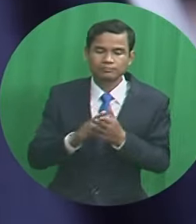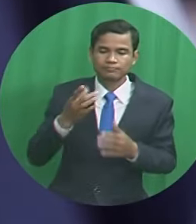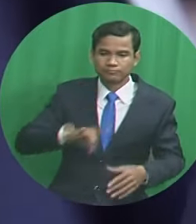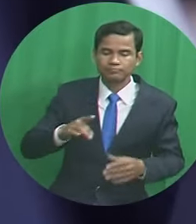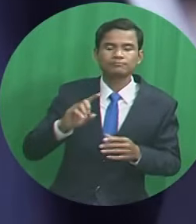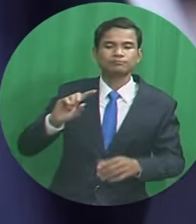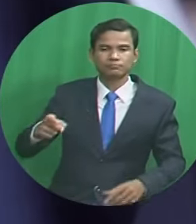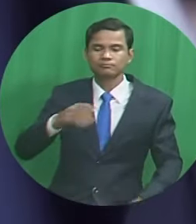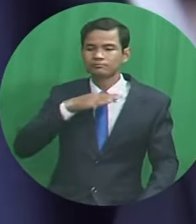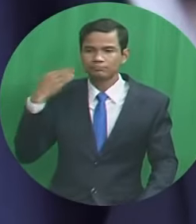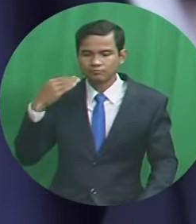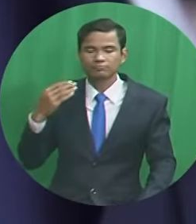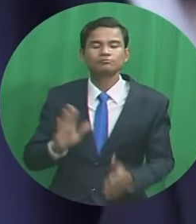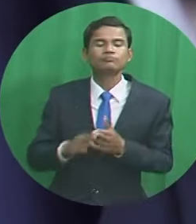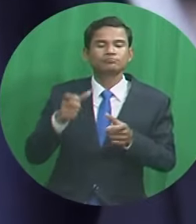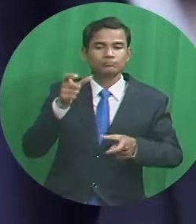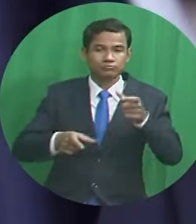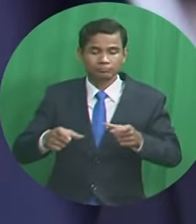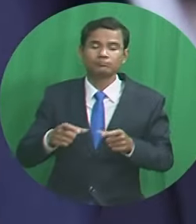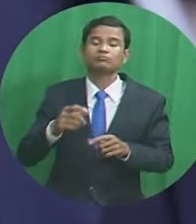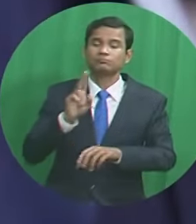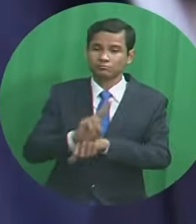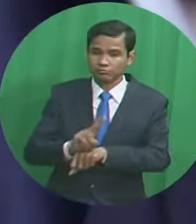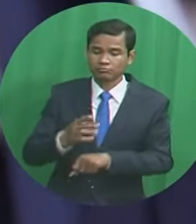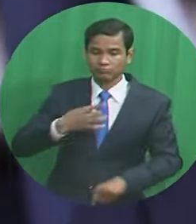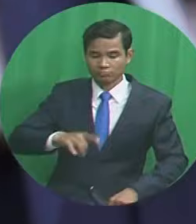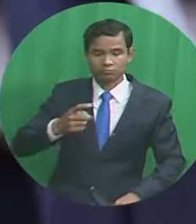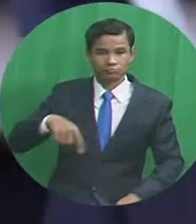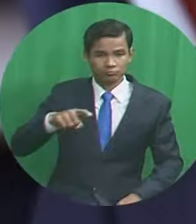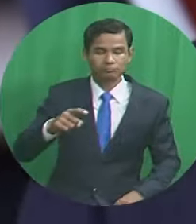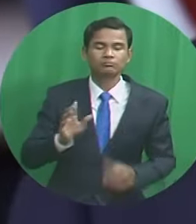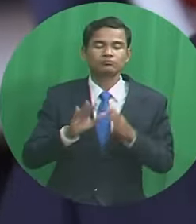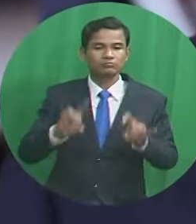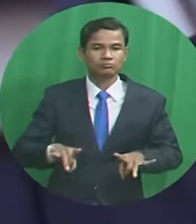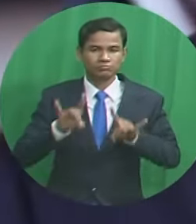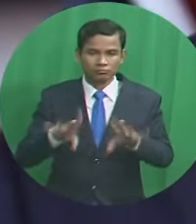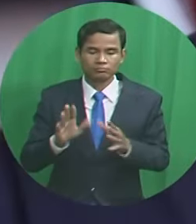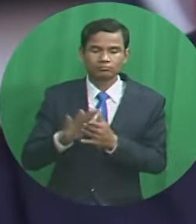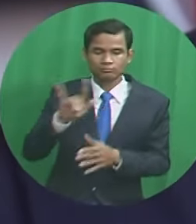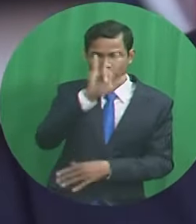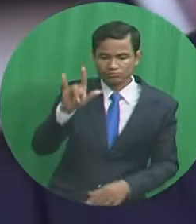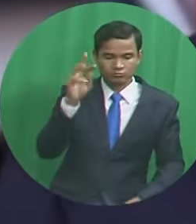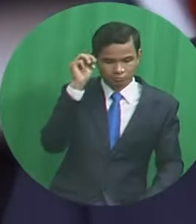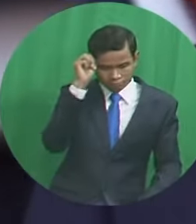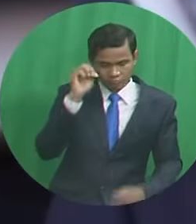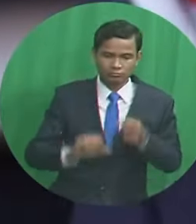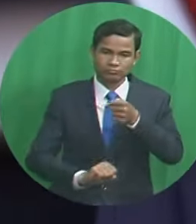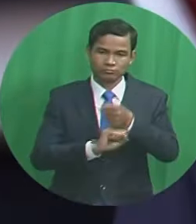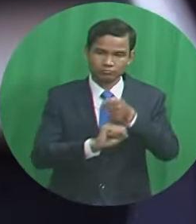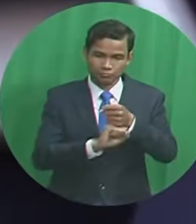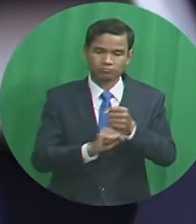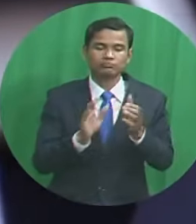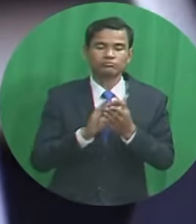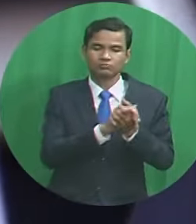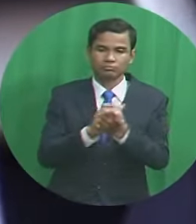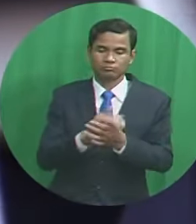បង់អាយុជីវិតរបស់ជនស៊ីវិលហើយថាព្រោះហេតុដូច្នេះហើយទើបអូស្ត្រាលីបានប្រើប្រាស់ស្មារតីគាំទ្រនៅក្នុងសហគ